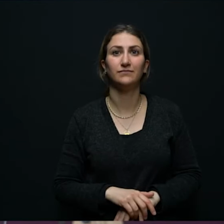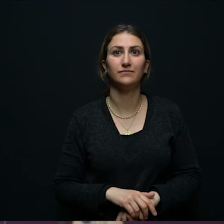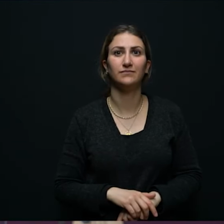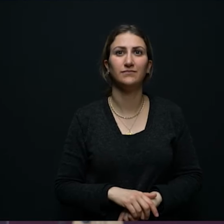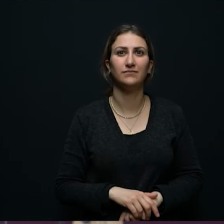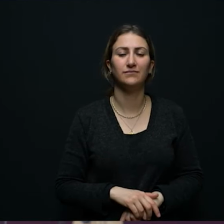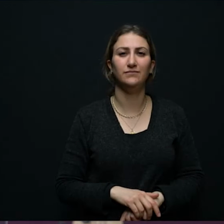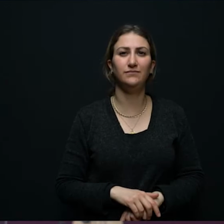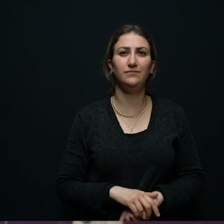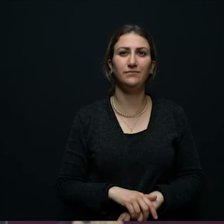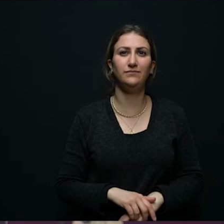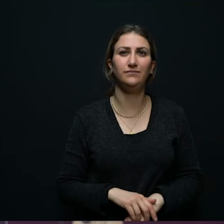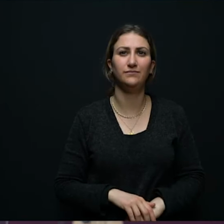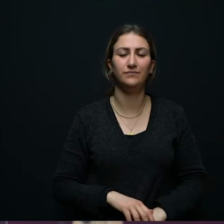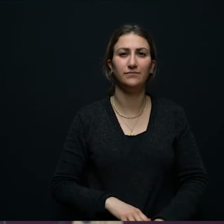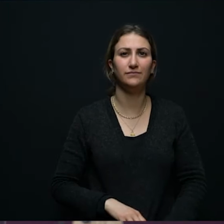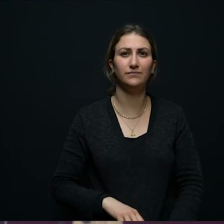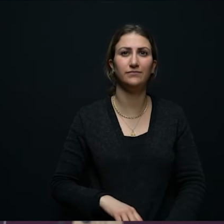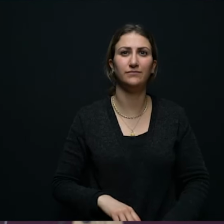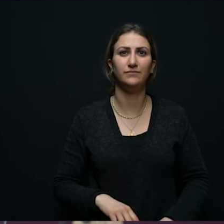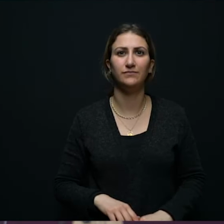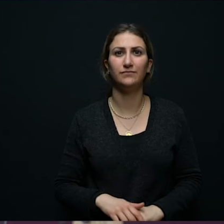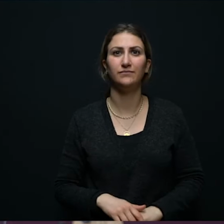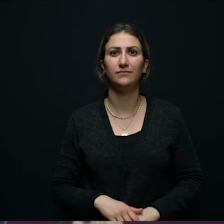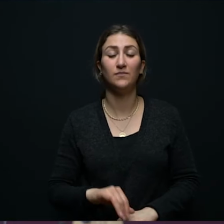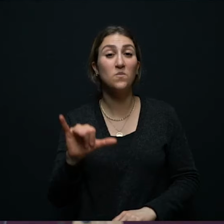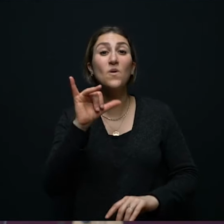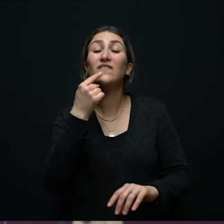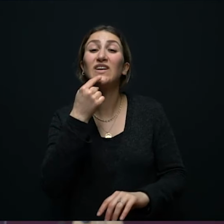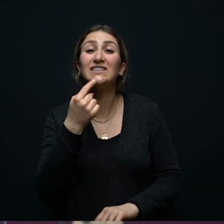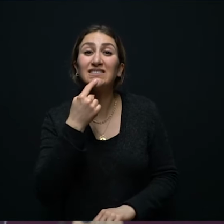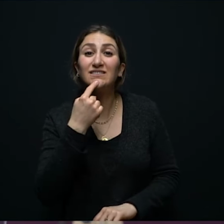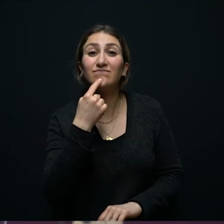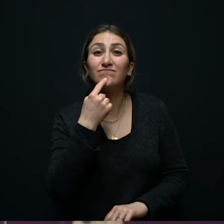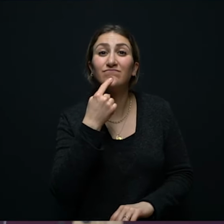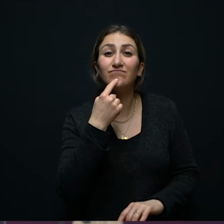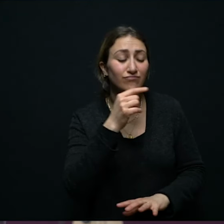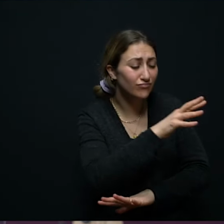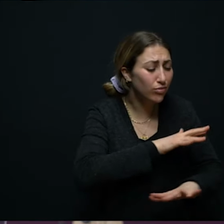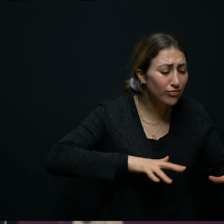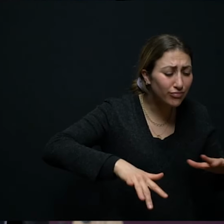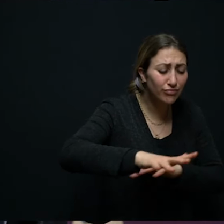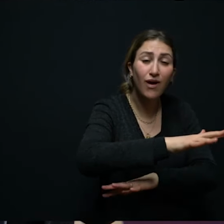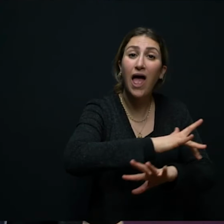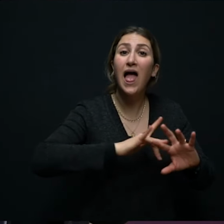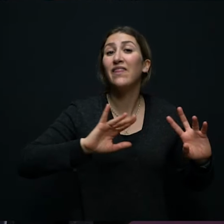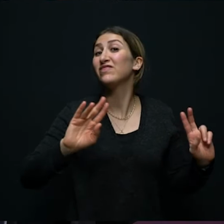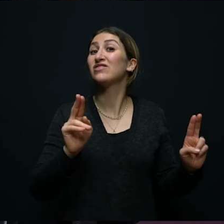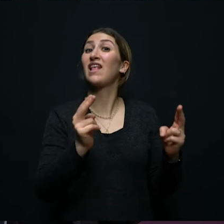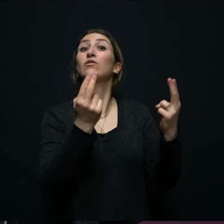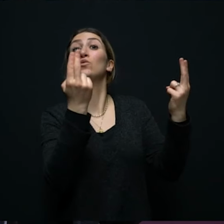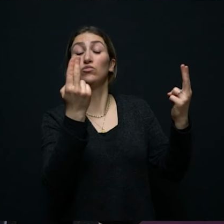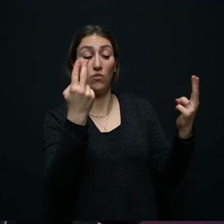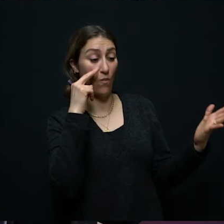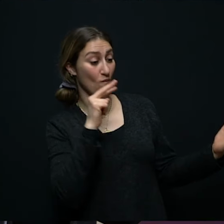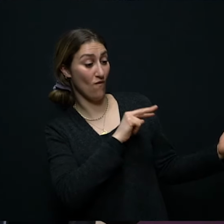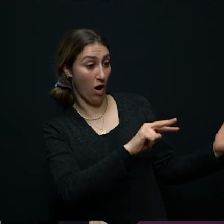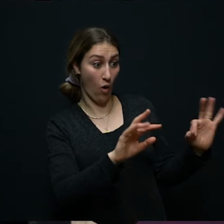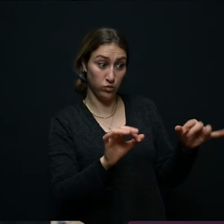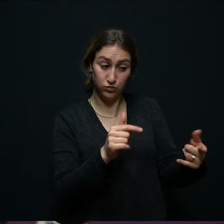naturel mais dans la sphère spirituelle ce n'est pas les traits de ton visage qui compte